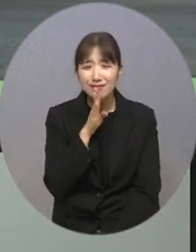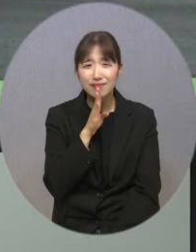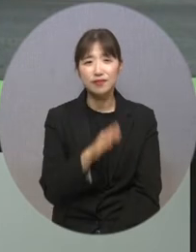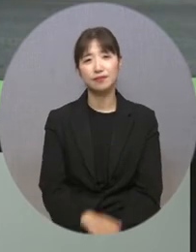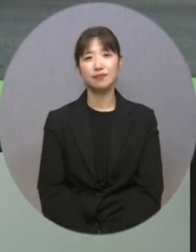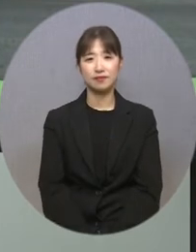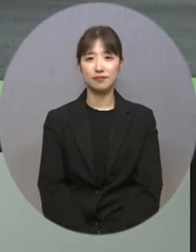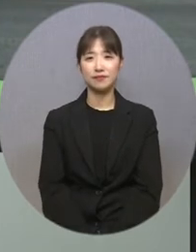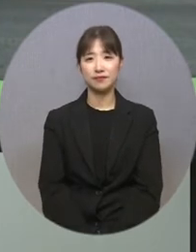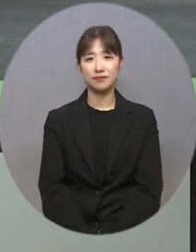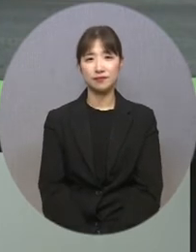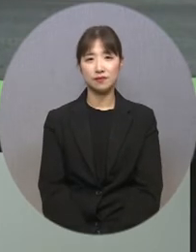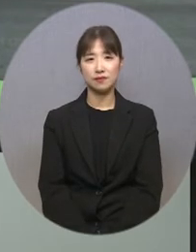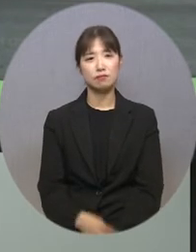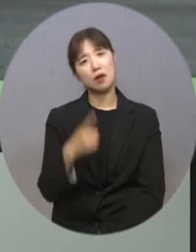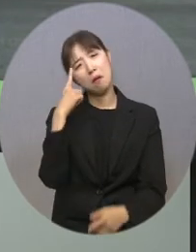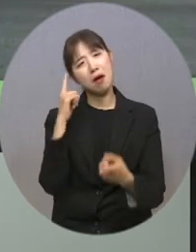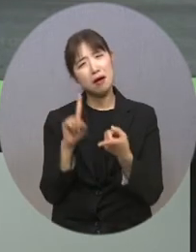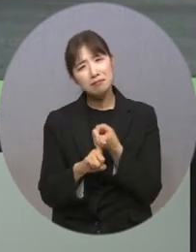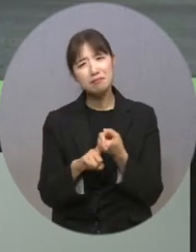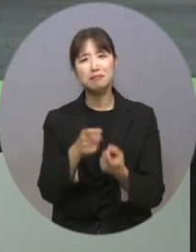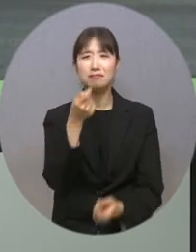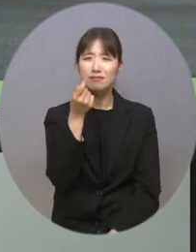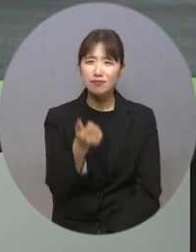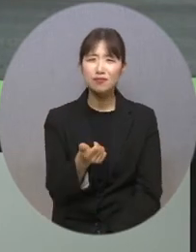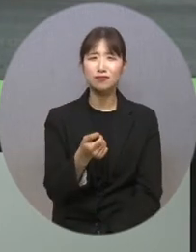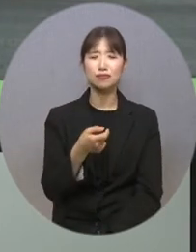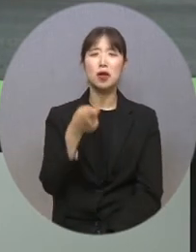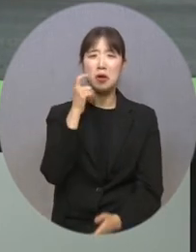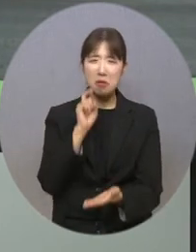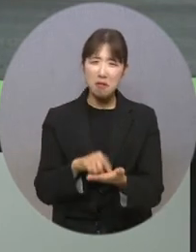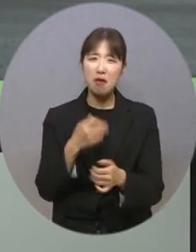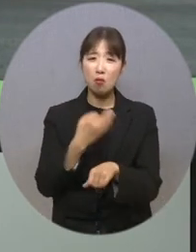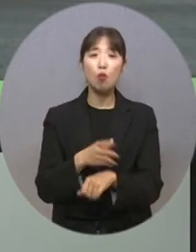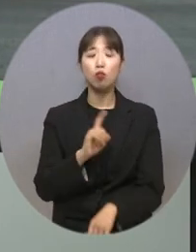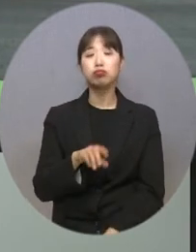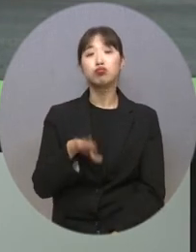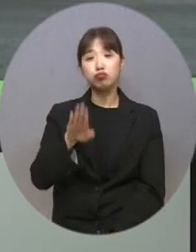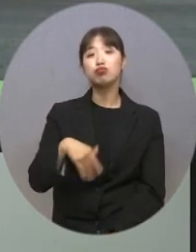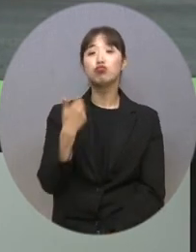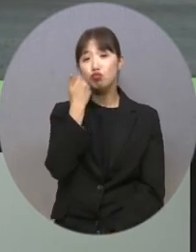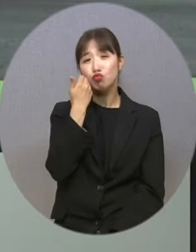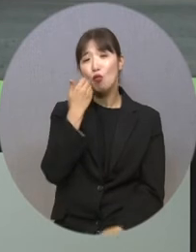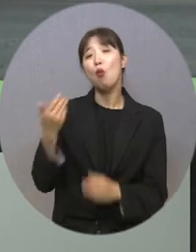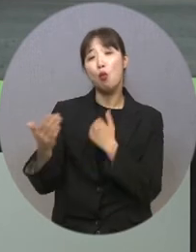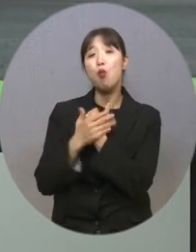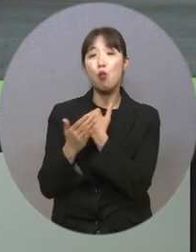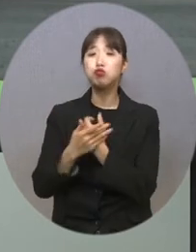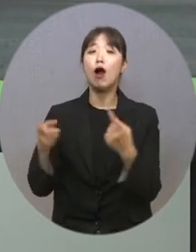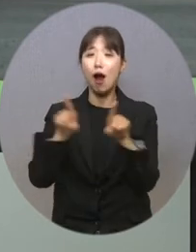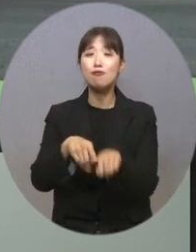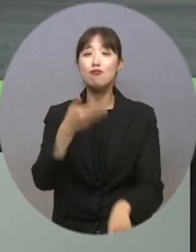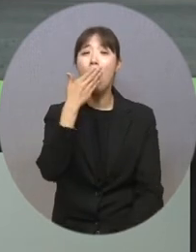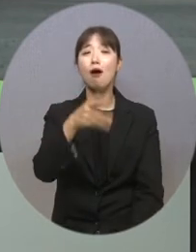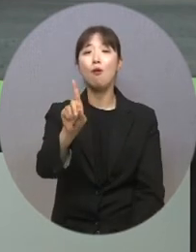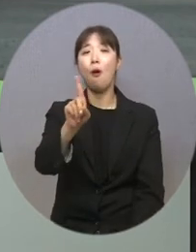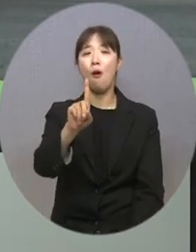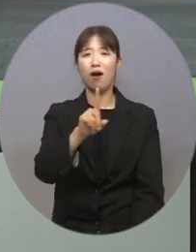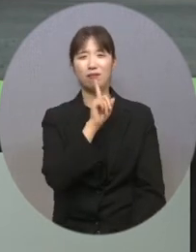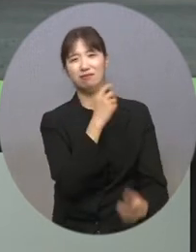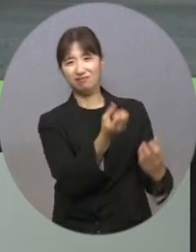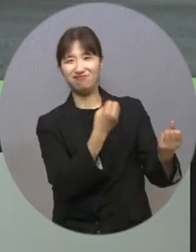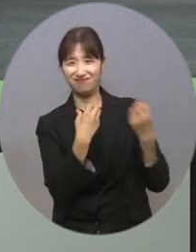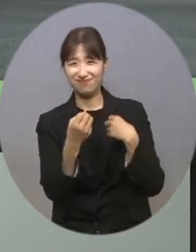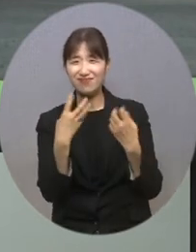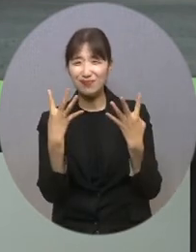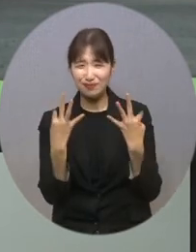뭐 무관심하고 좀 쉽게 얘기한다 며 하구 누구 도움 가동되지 이런 생각이 많은 것도 사실